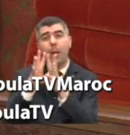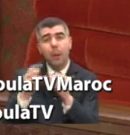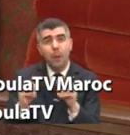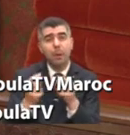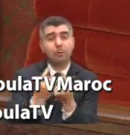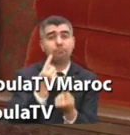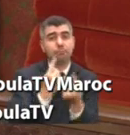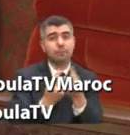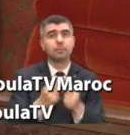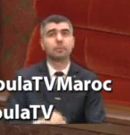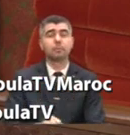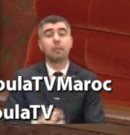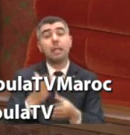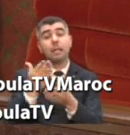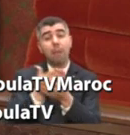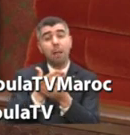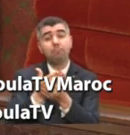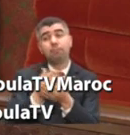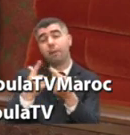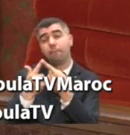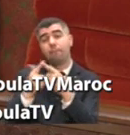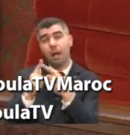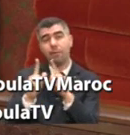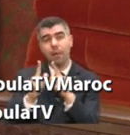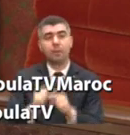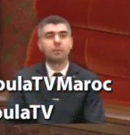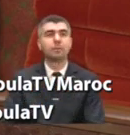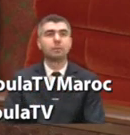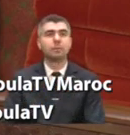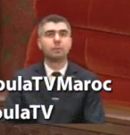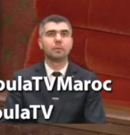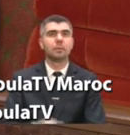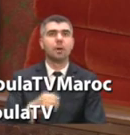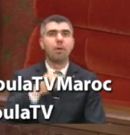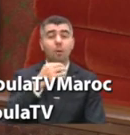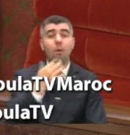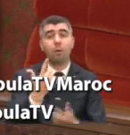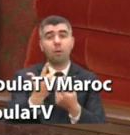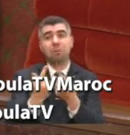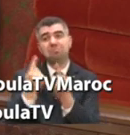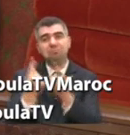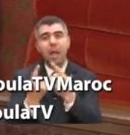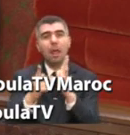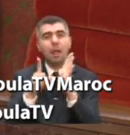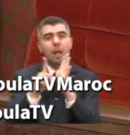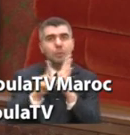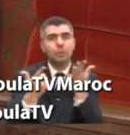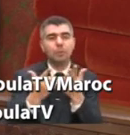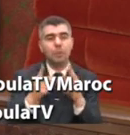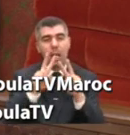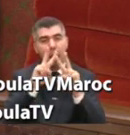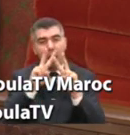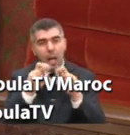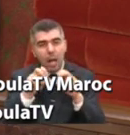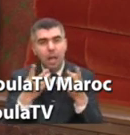مؤقتة وعندها أسباب. هناك أسباب داخلية مرتبطة بيعني المساطر المطبقة، بالمراقبة ديال